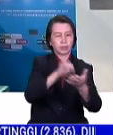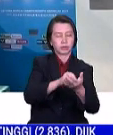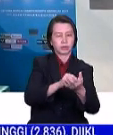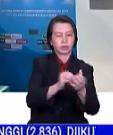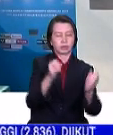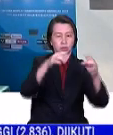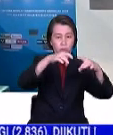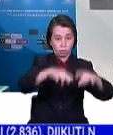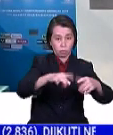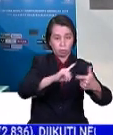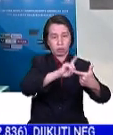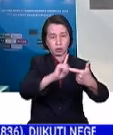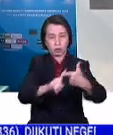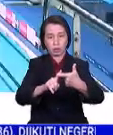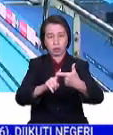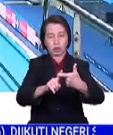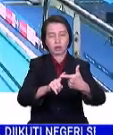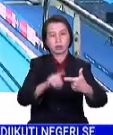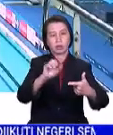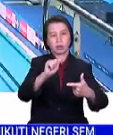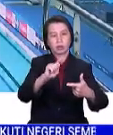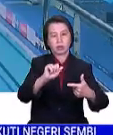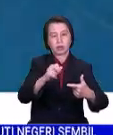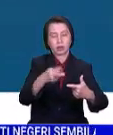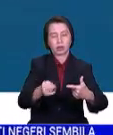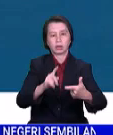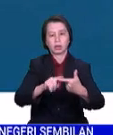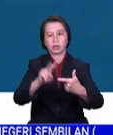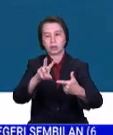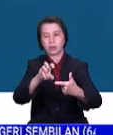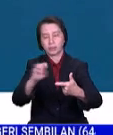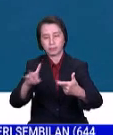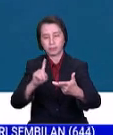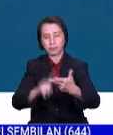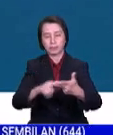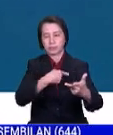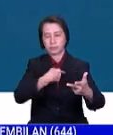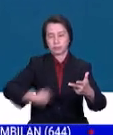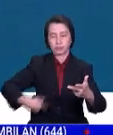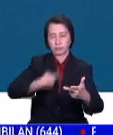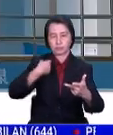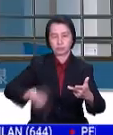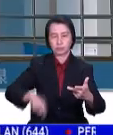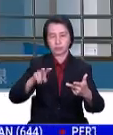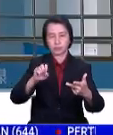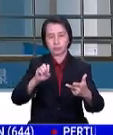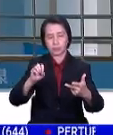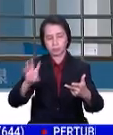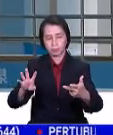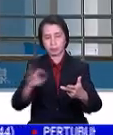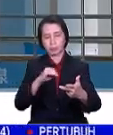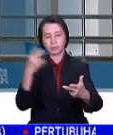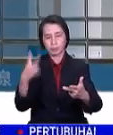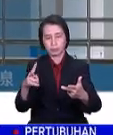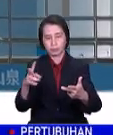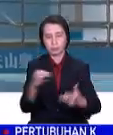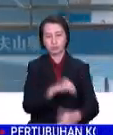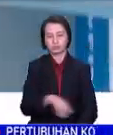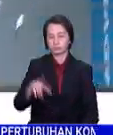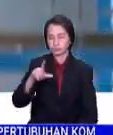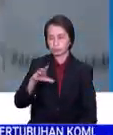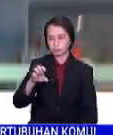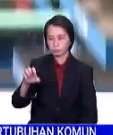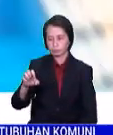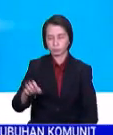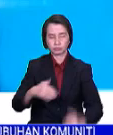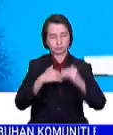Sydney, diikuti Athens 2004, Beijing 2008 dan London 2012. Sementara itu, Li Rui gembira